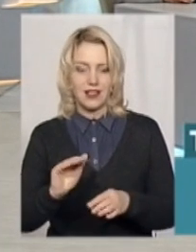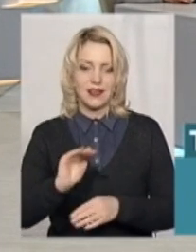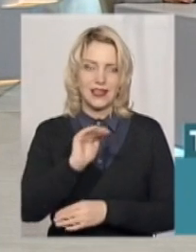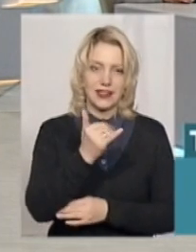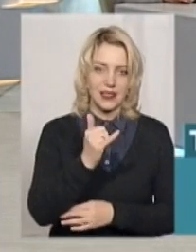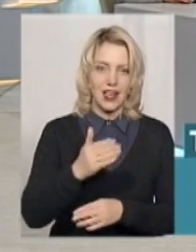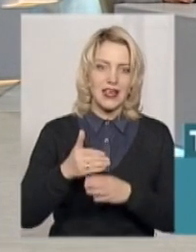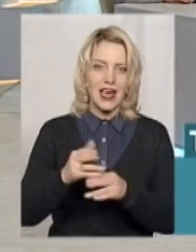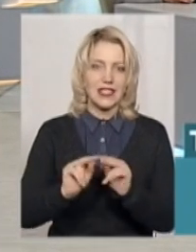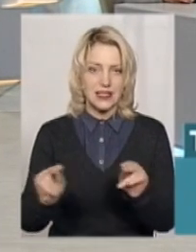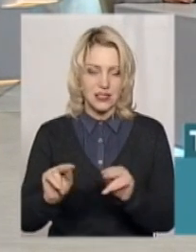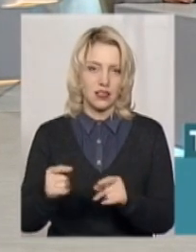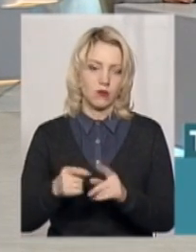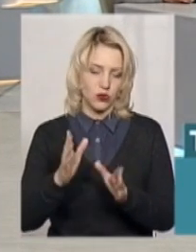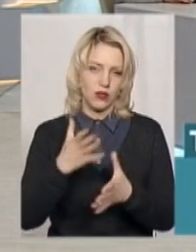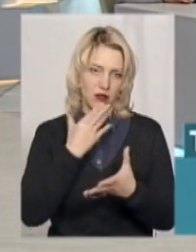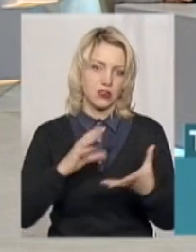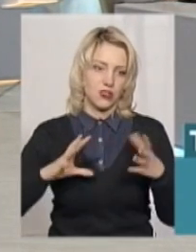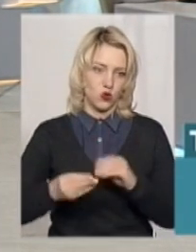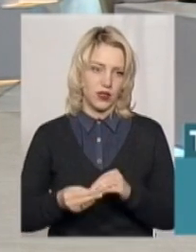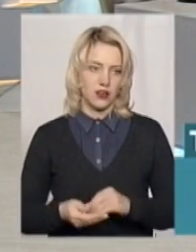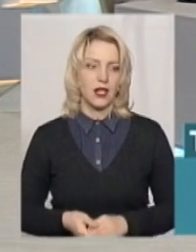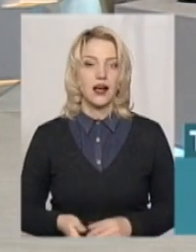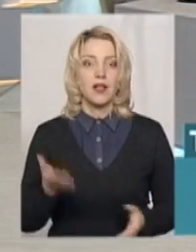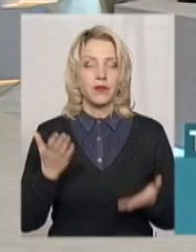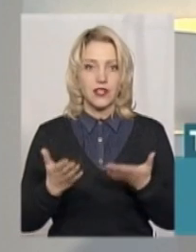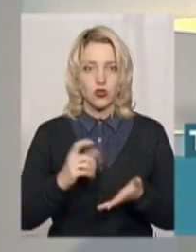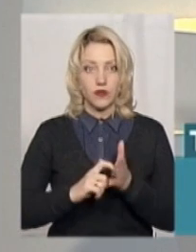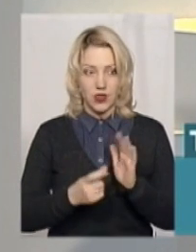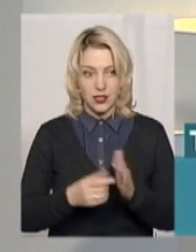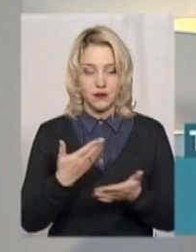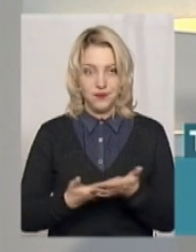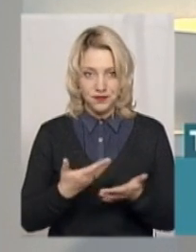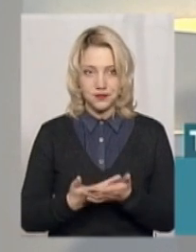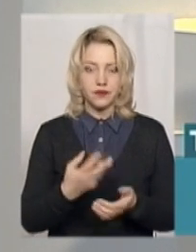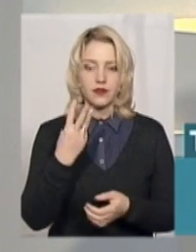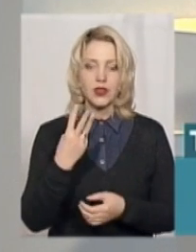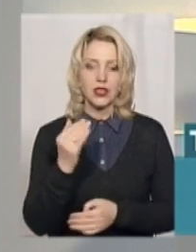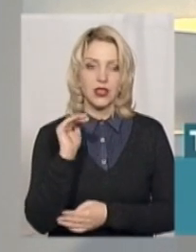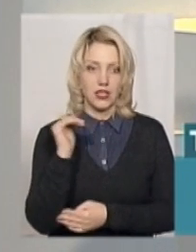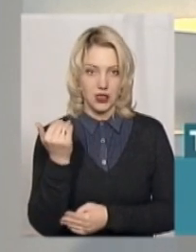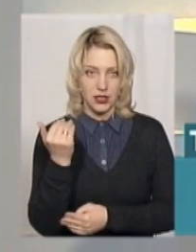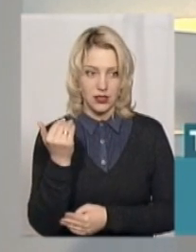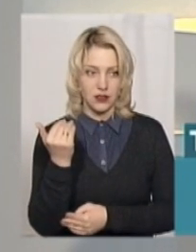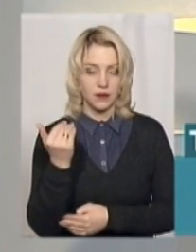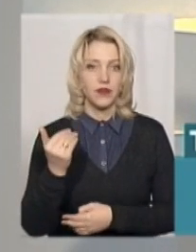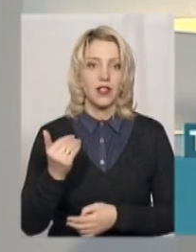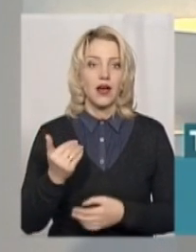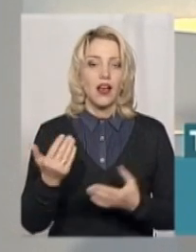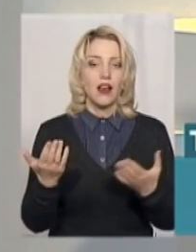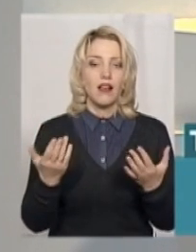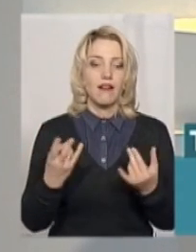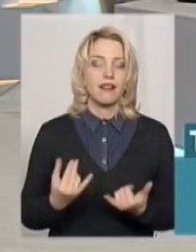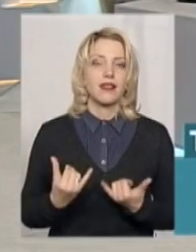асистент, тому будуть хороші результати. Якщо в класі, наприклад, три дитини, так, для